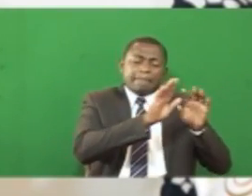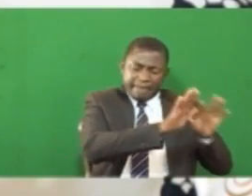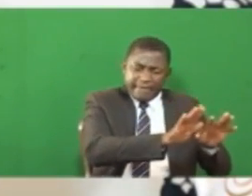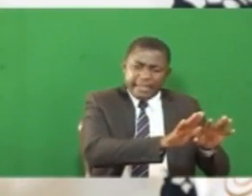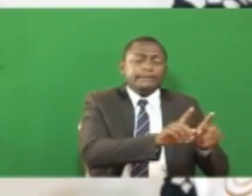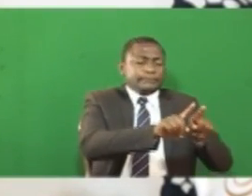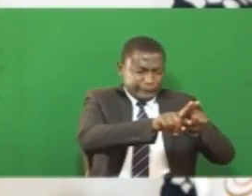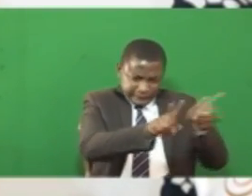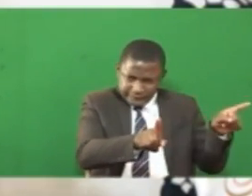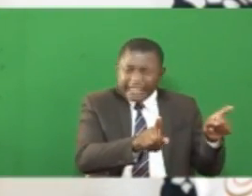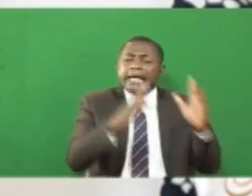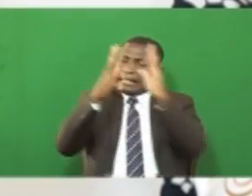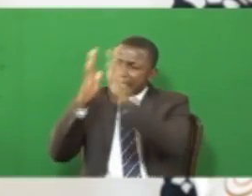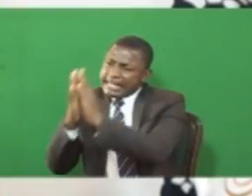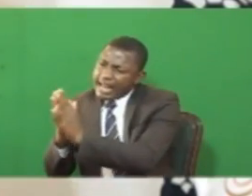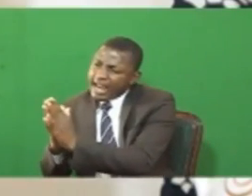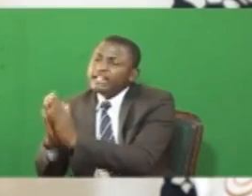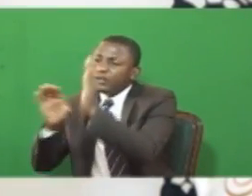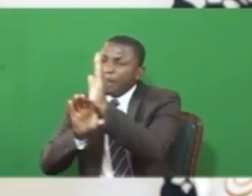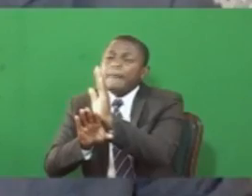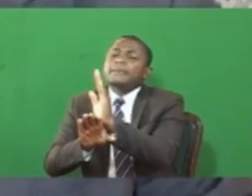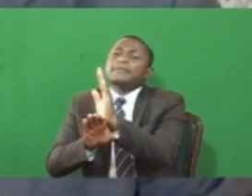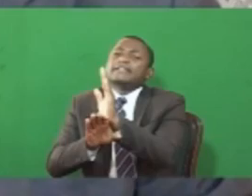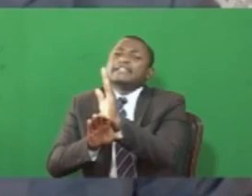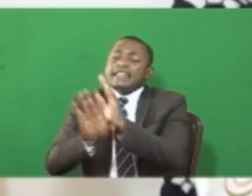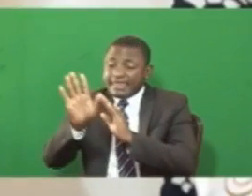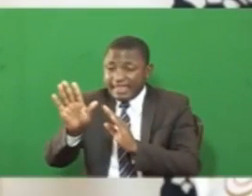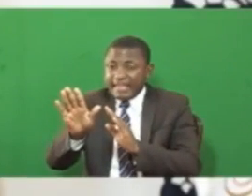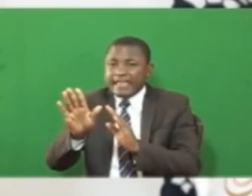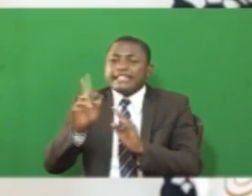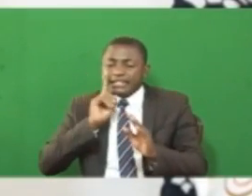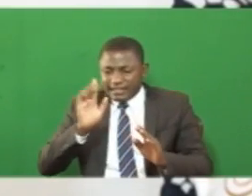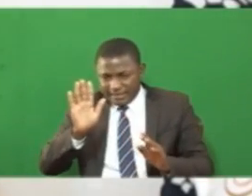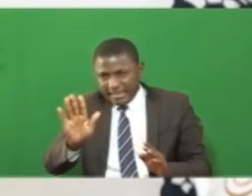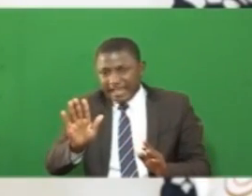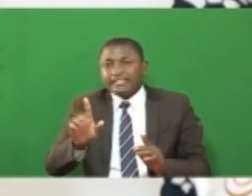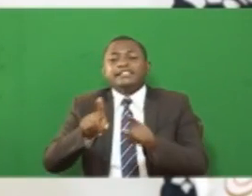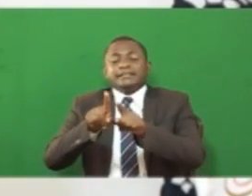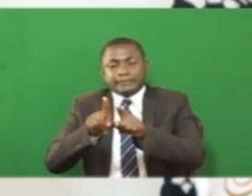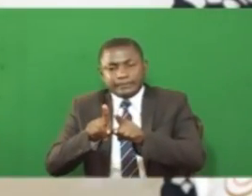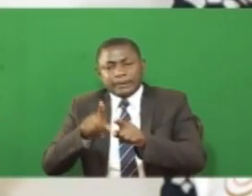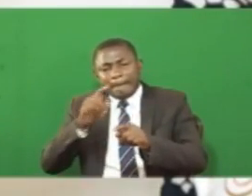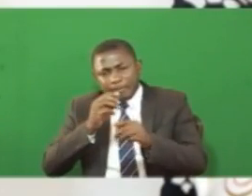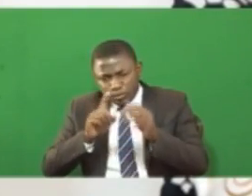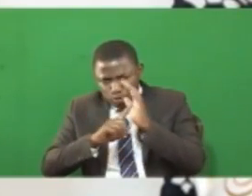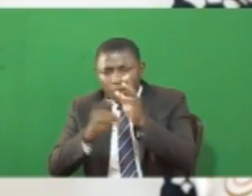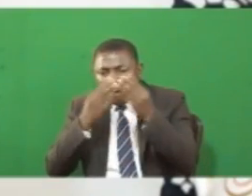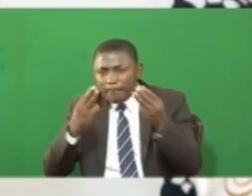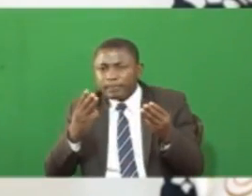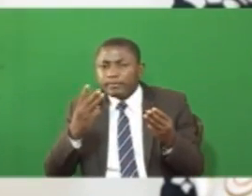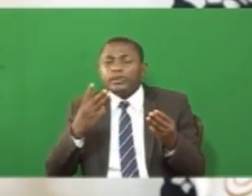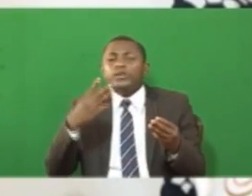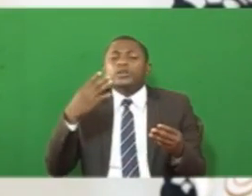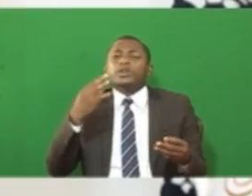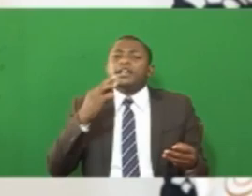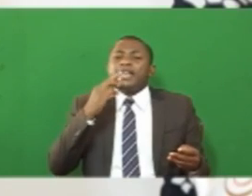Segrasi. Inoudza munhu kuti kudaika uko kutadza. Alright. Une zviviwe nemhaka yei wakaba. Handiwa